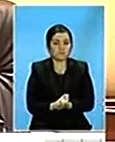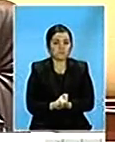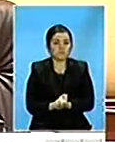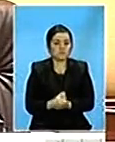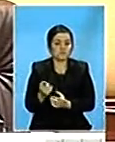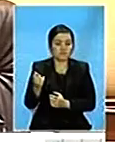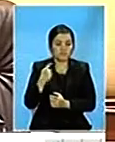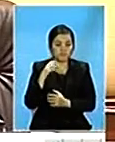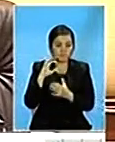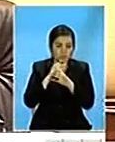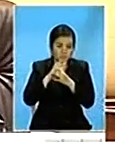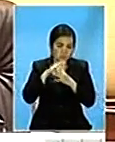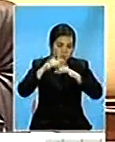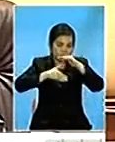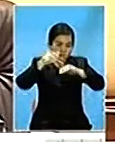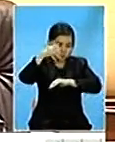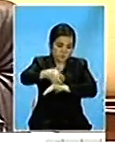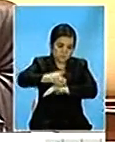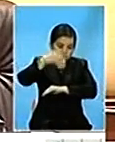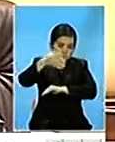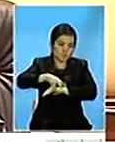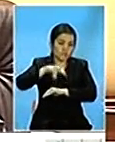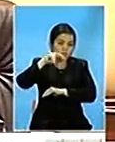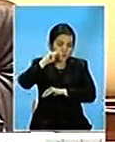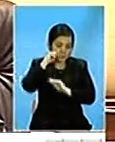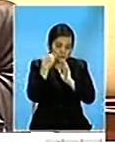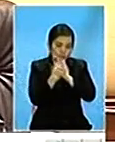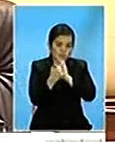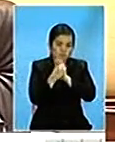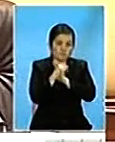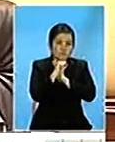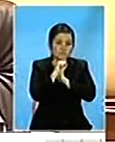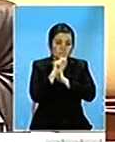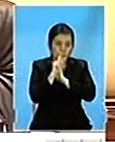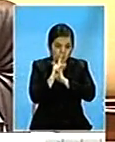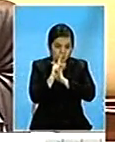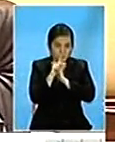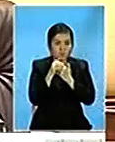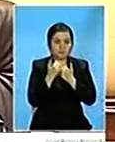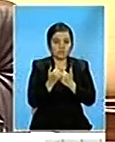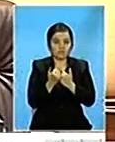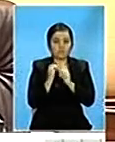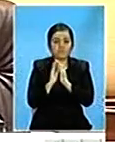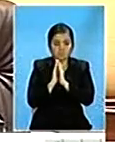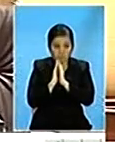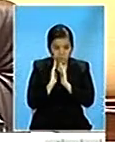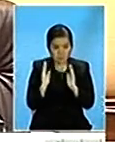การพัฒนาขุดลอกแม่น้ำพุงจังหวัดสกลนครก่อนอื่นผมต้องกราบขอบพระคุณท่านส.